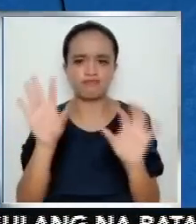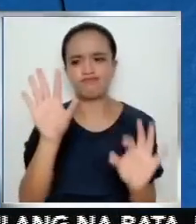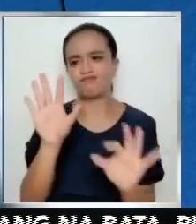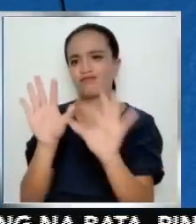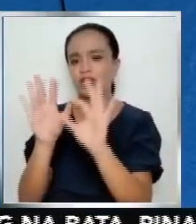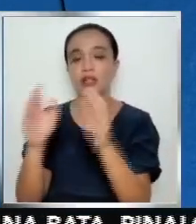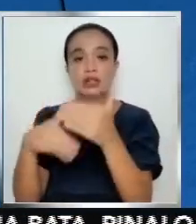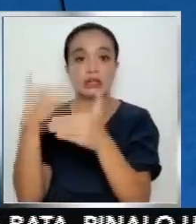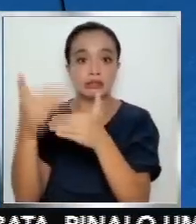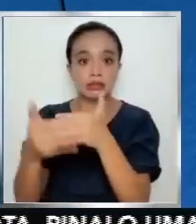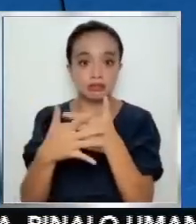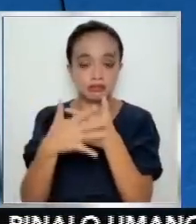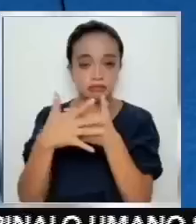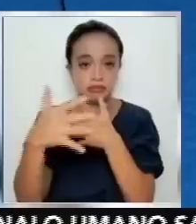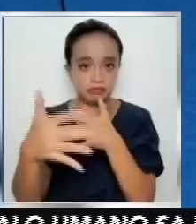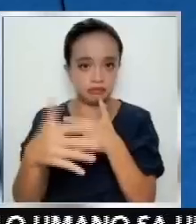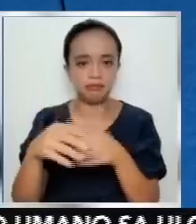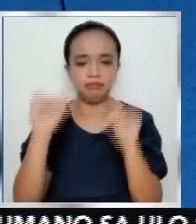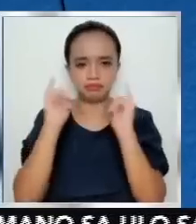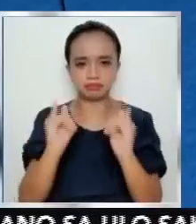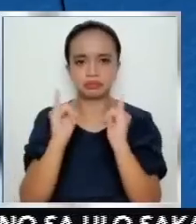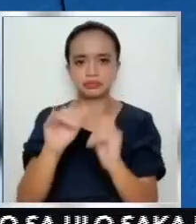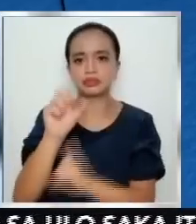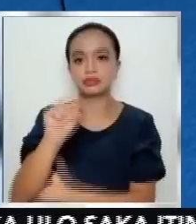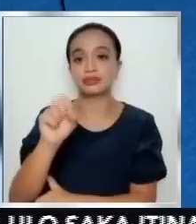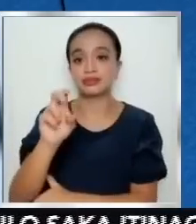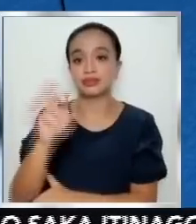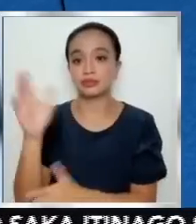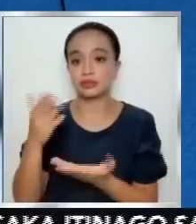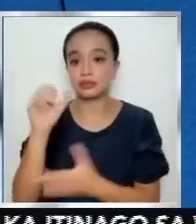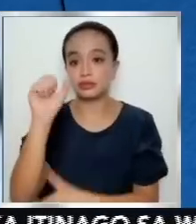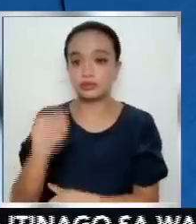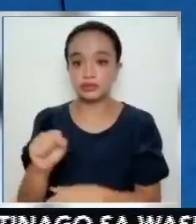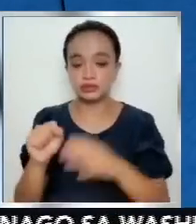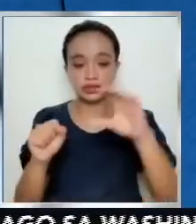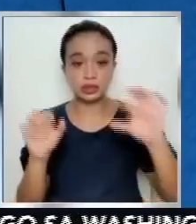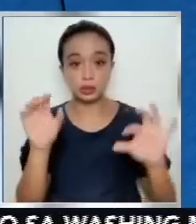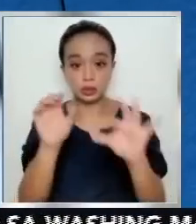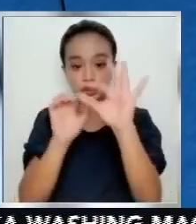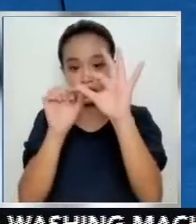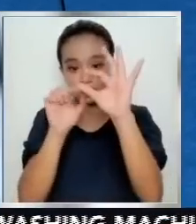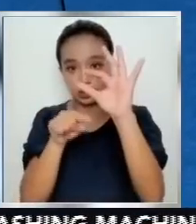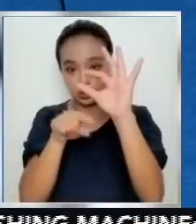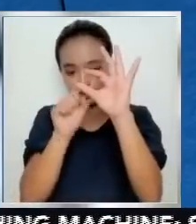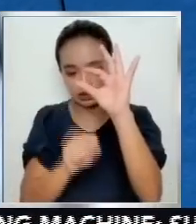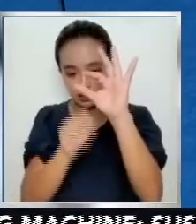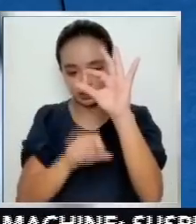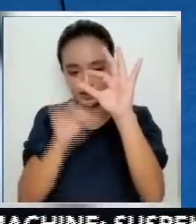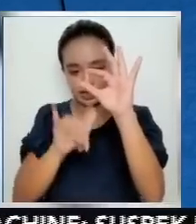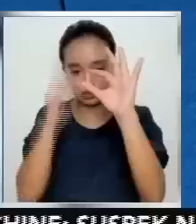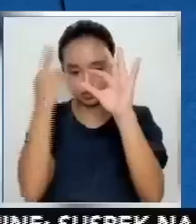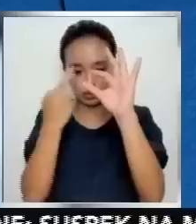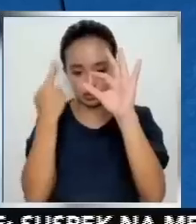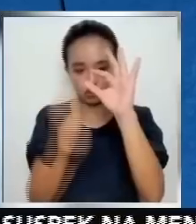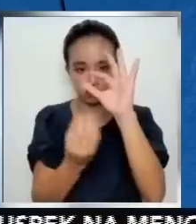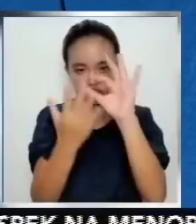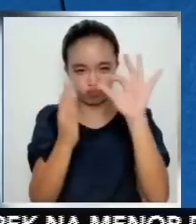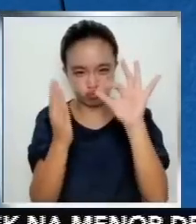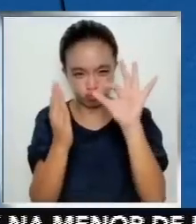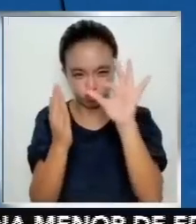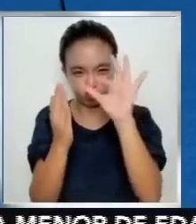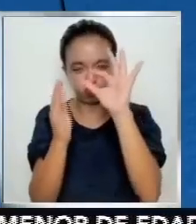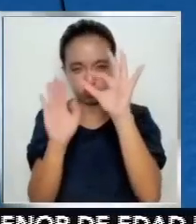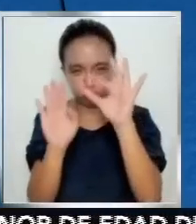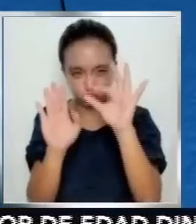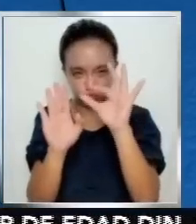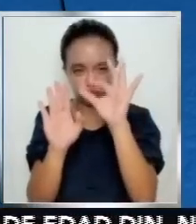yung subtropical steering ridge na nasa silangang bahagi ng bagyo. At ito nga magiging dahilan kung kaya't dahan-dahan kikilos pahilaga, tuloy ng papalayo ng ating